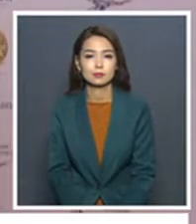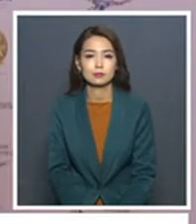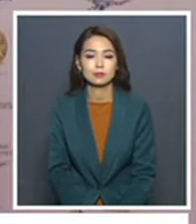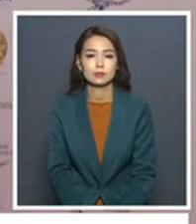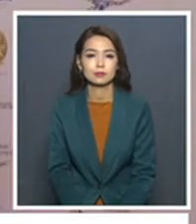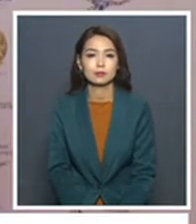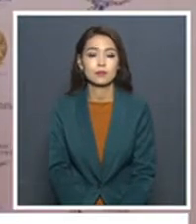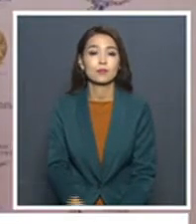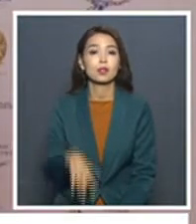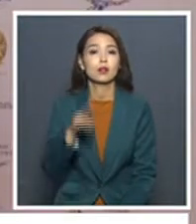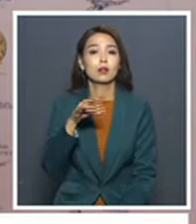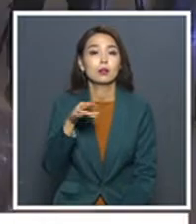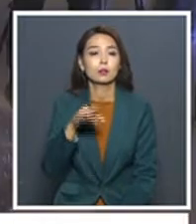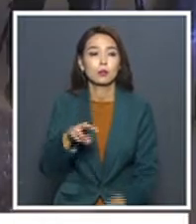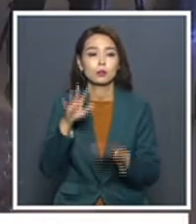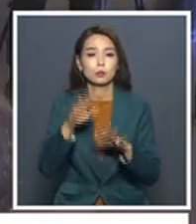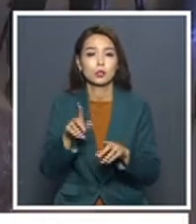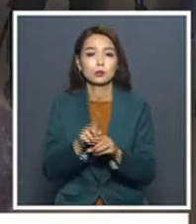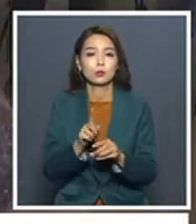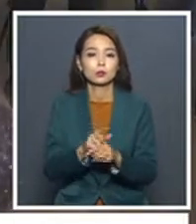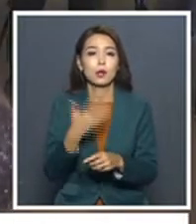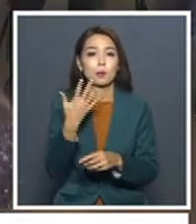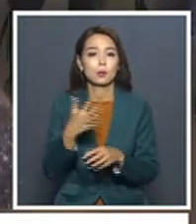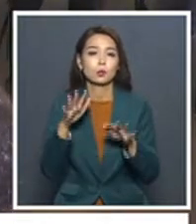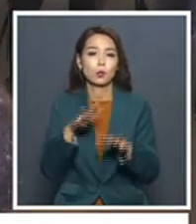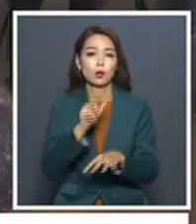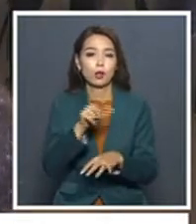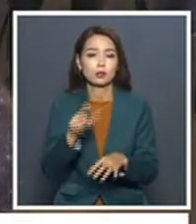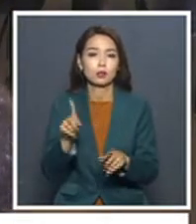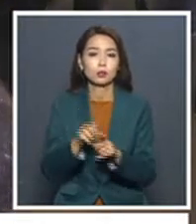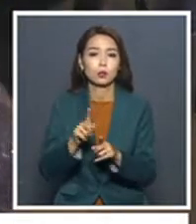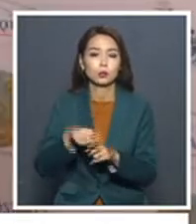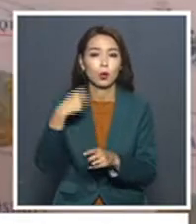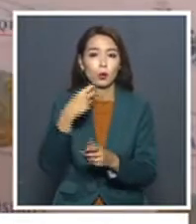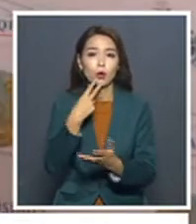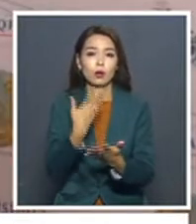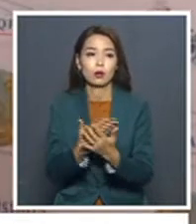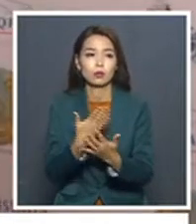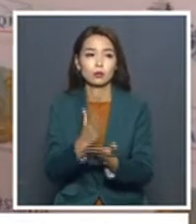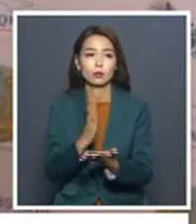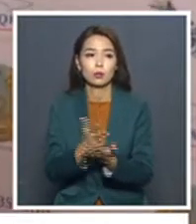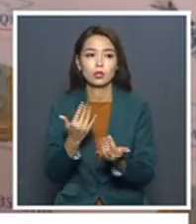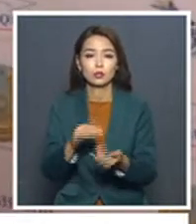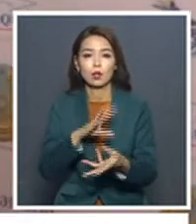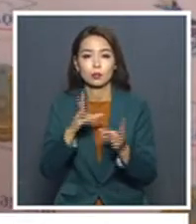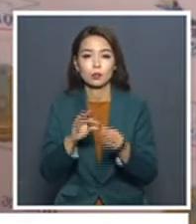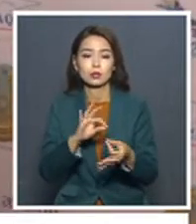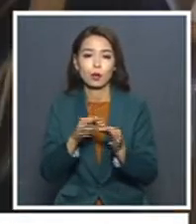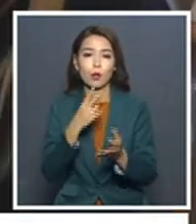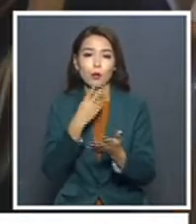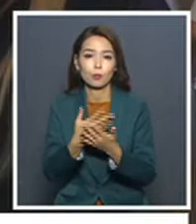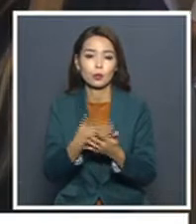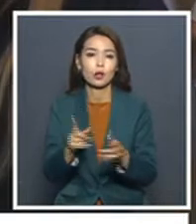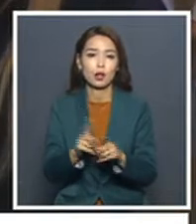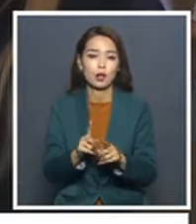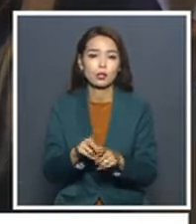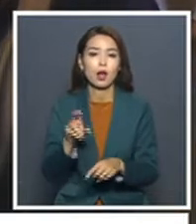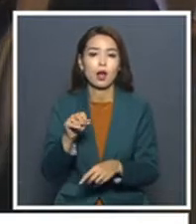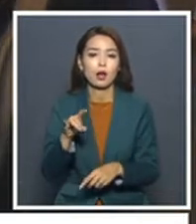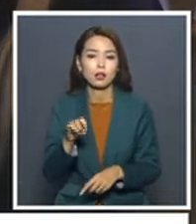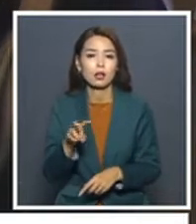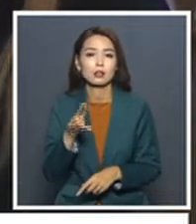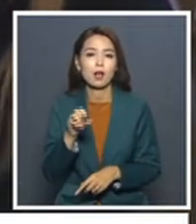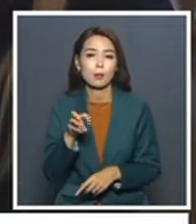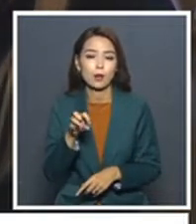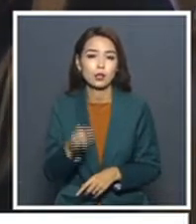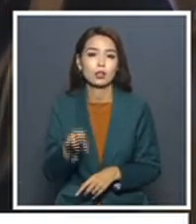Лондон төрінде бас аяғы 5 отандық кинотуынды көрермен назарына ұсынылмақ. Атап айтатын болсақ, Оралман, Анаға барар жол, Аманат,